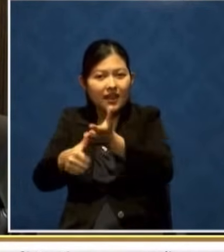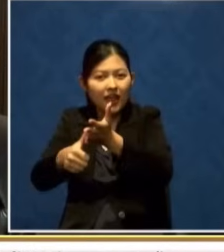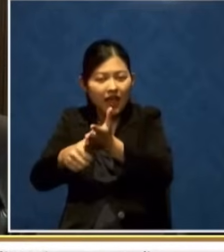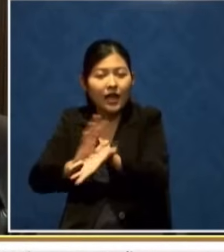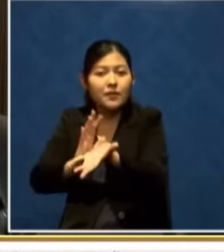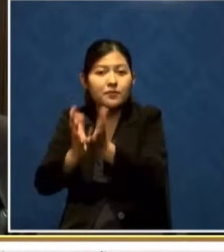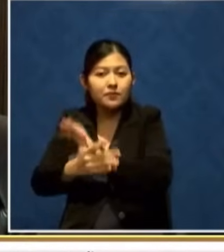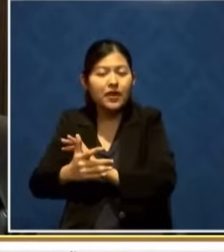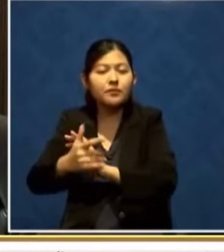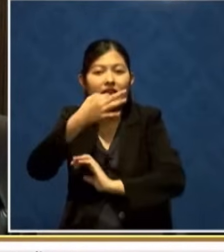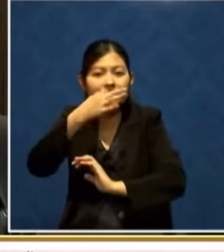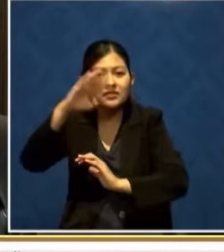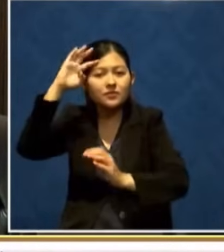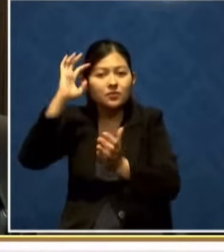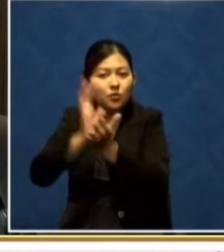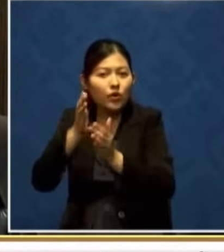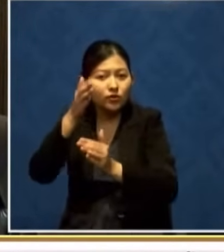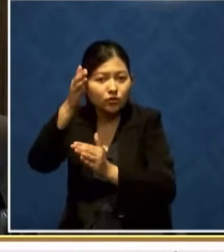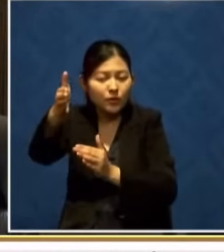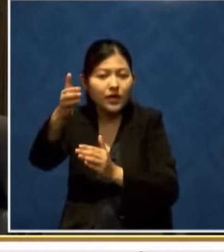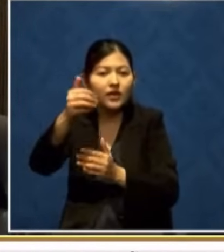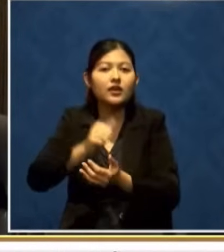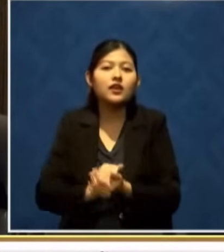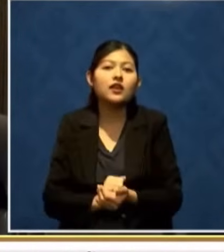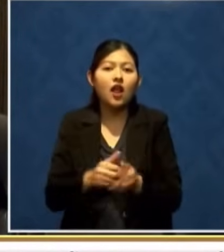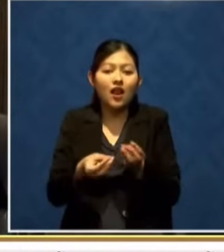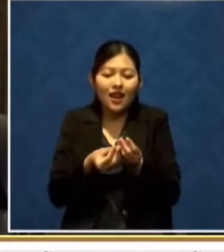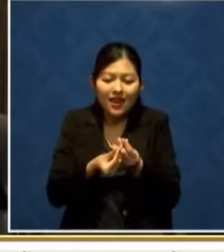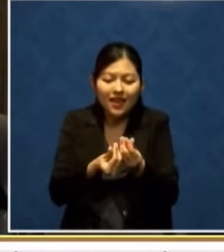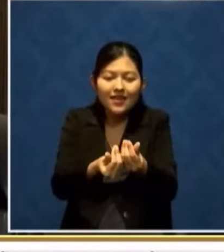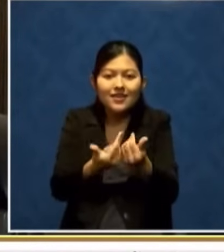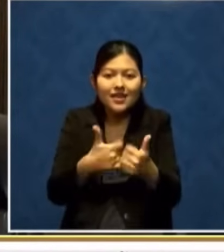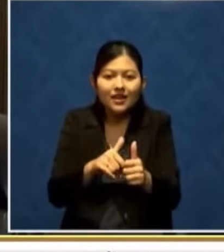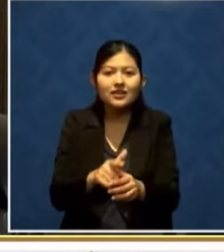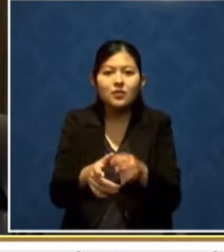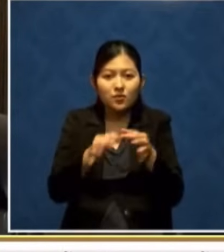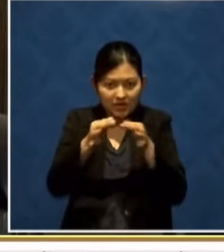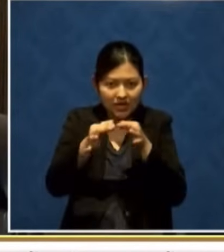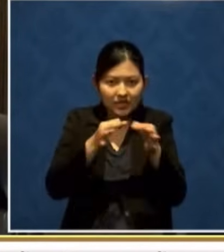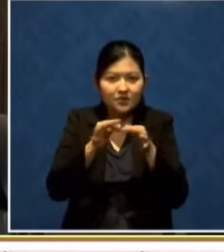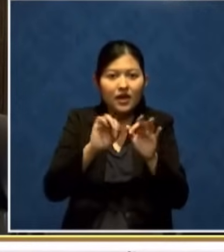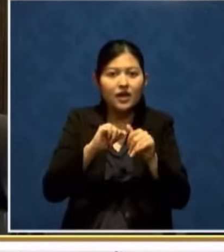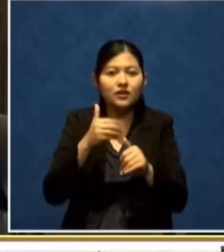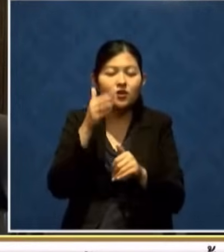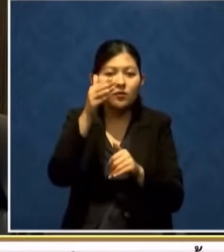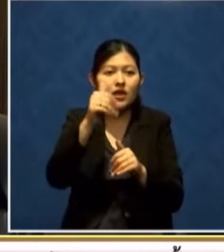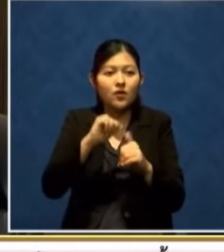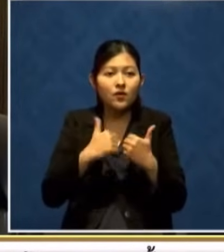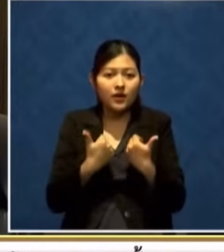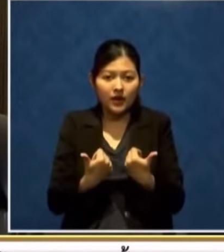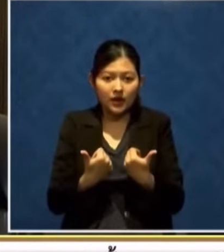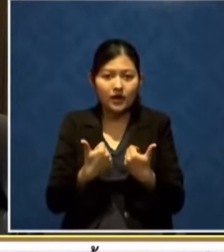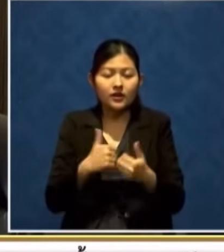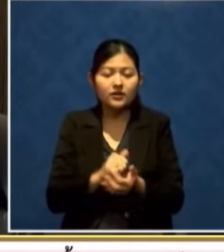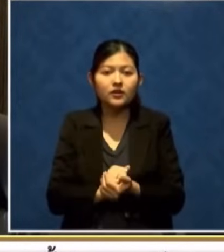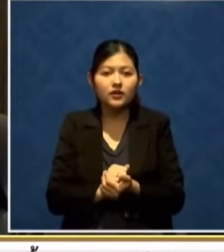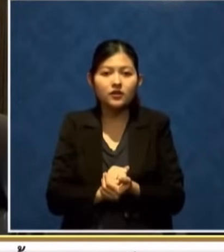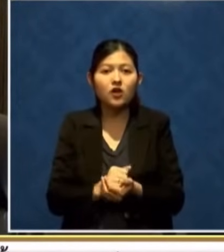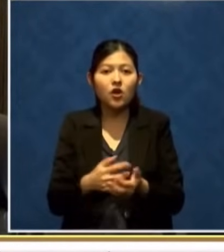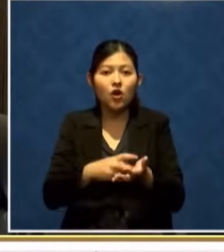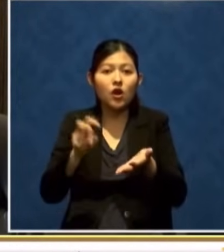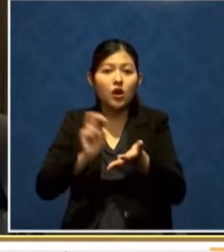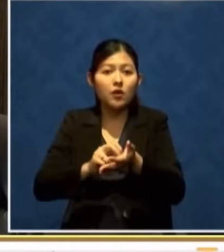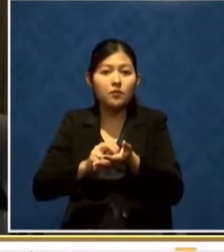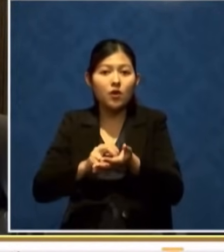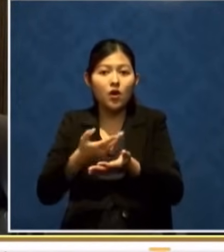ต่อไปส่วนเหตุผลและรายละเอียดนะครับผมจะชี้แจงต่อไปหลังจากนี้ในโอกาสนี้ขออนุญาตรับรอง